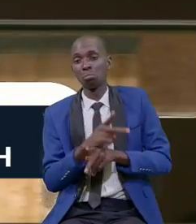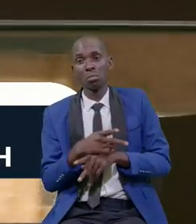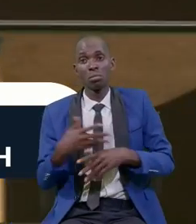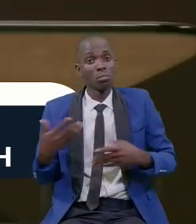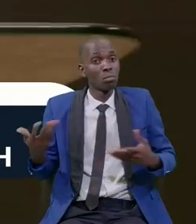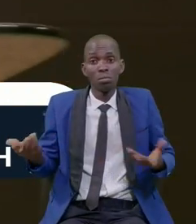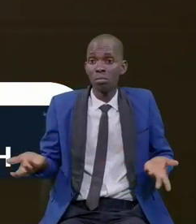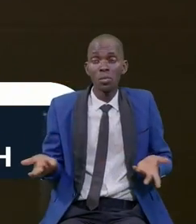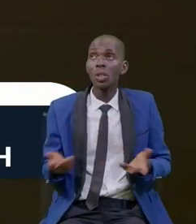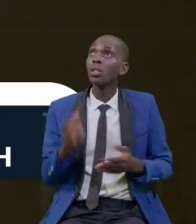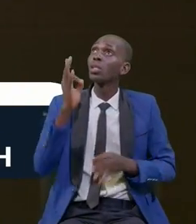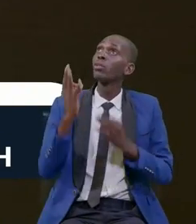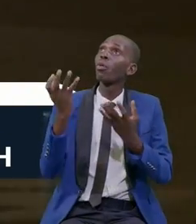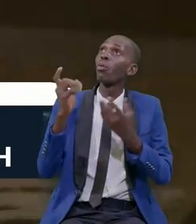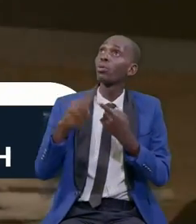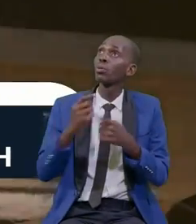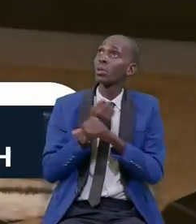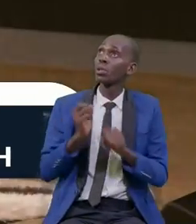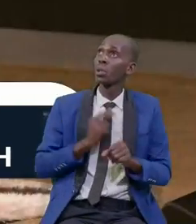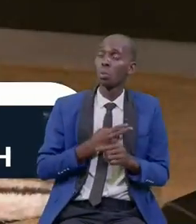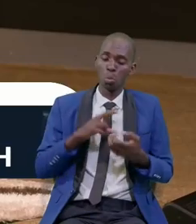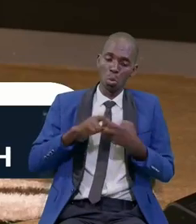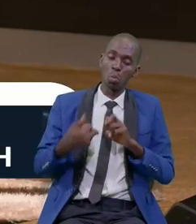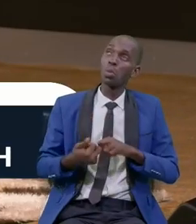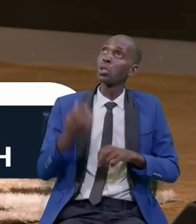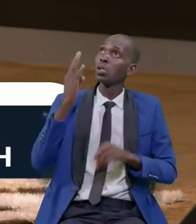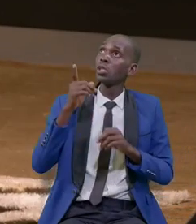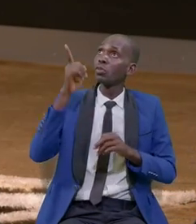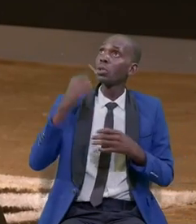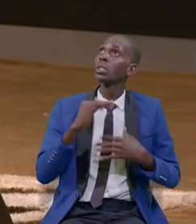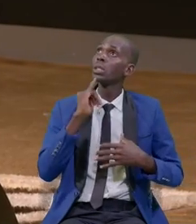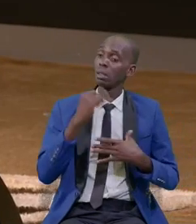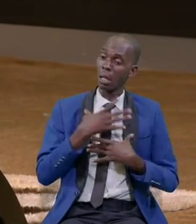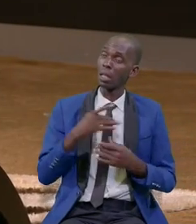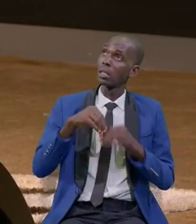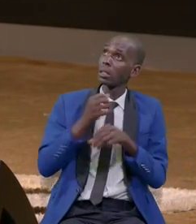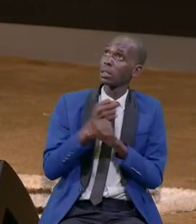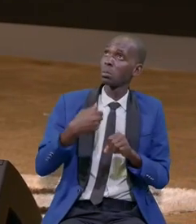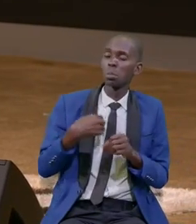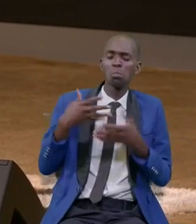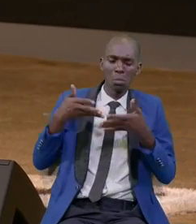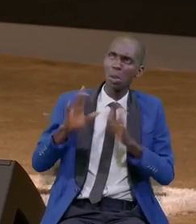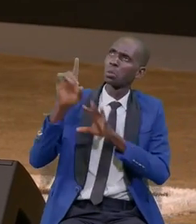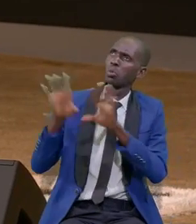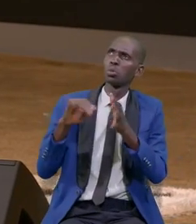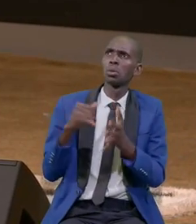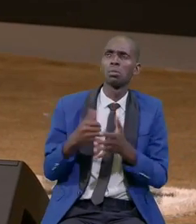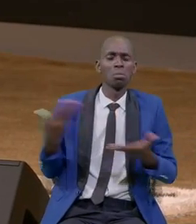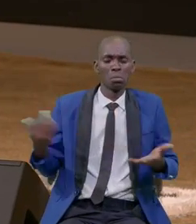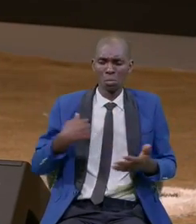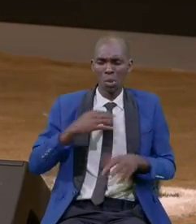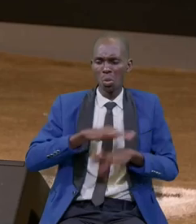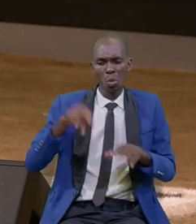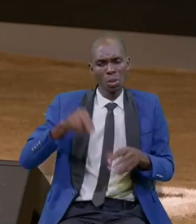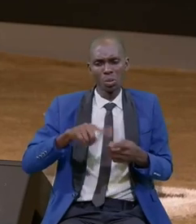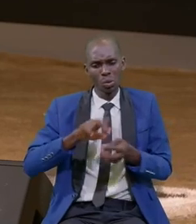d'accord, ceux qui seront sauvés, si Dieu s'intéresse à me sauver, qu'il le fasse. Il ne va pas se repentir, les gens ne vont